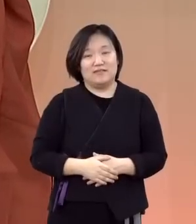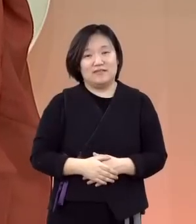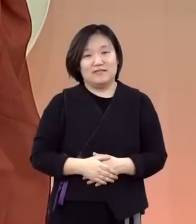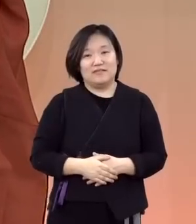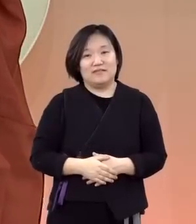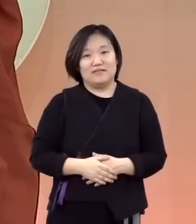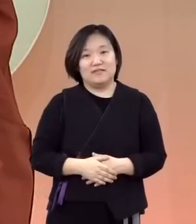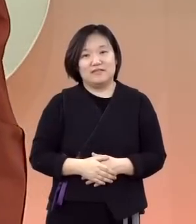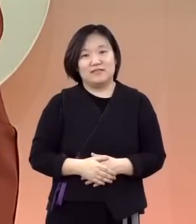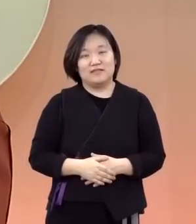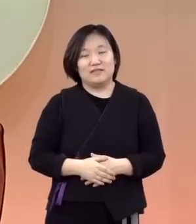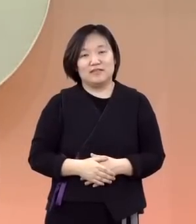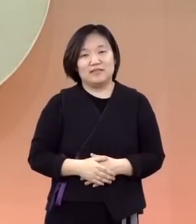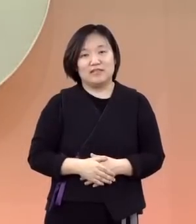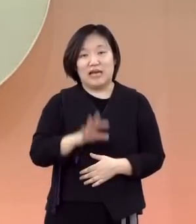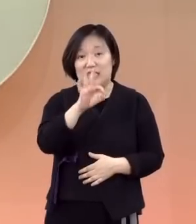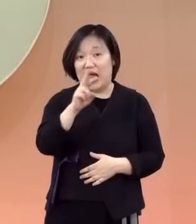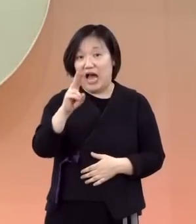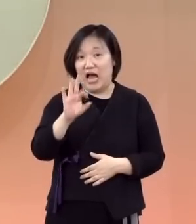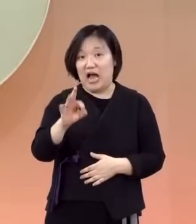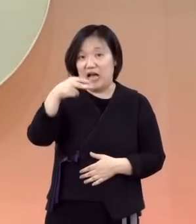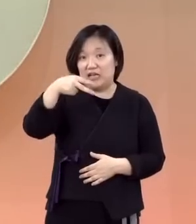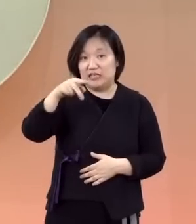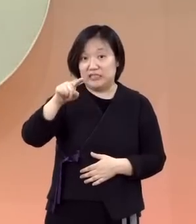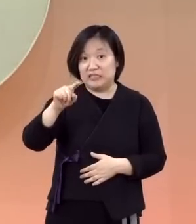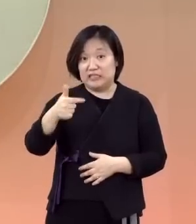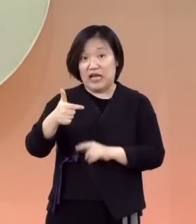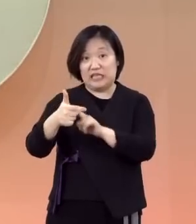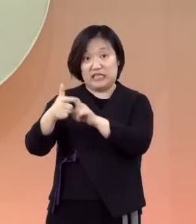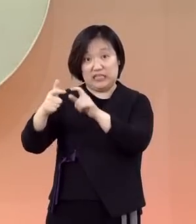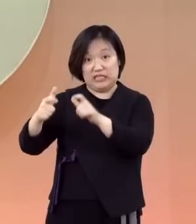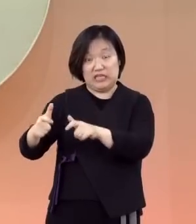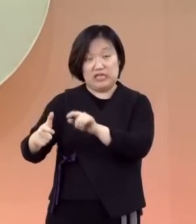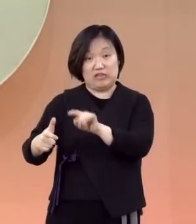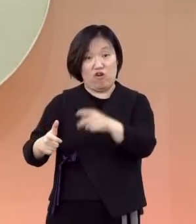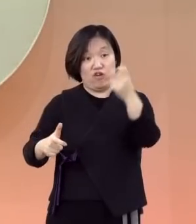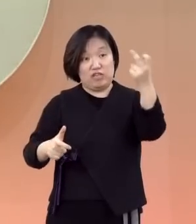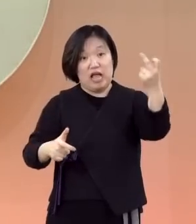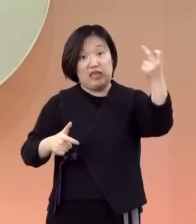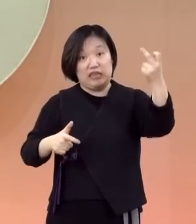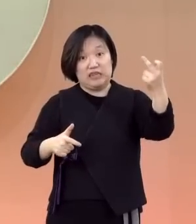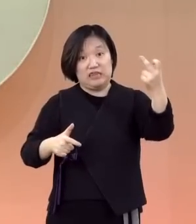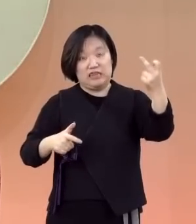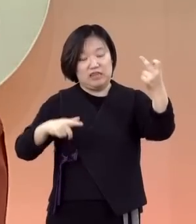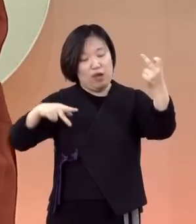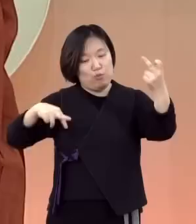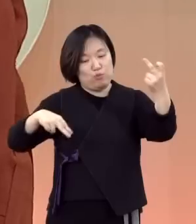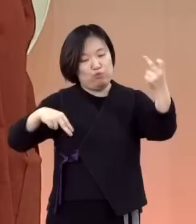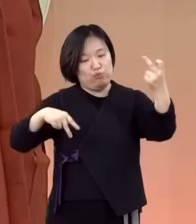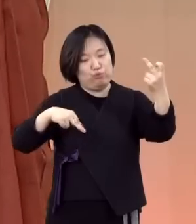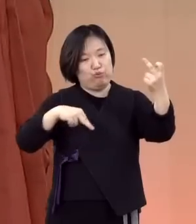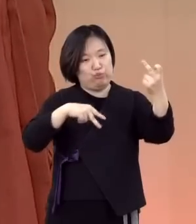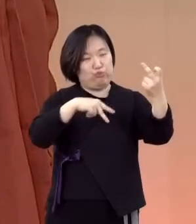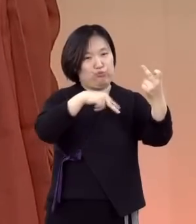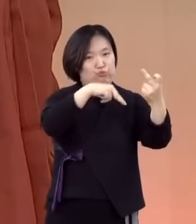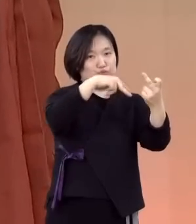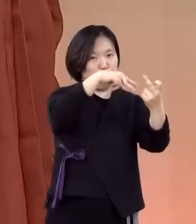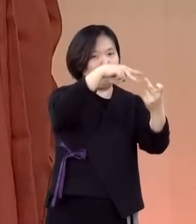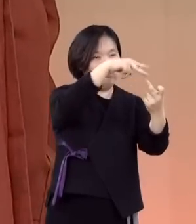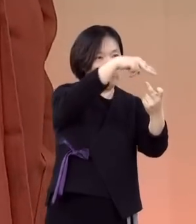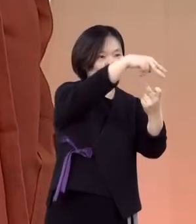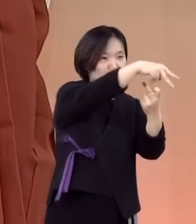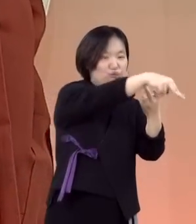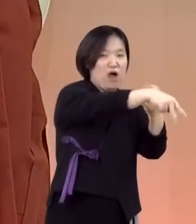봤지만 답을찾을수없었어요.그는 양산의통도사에서대구 의